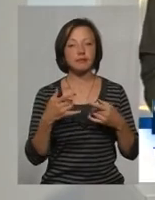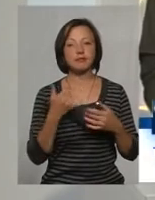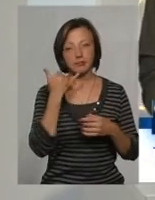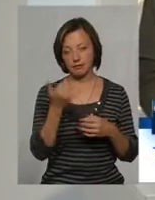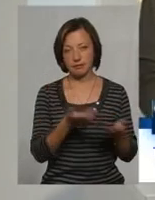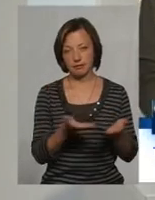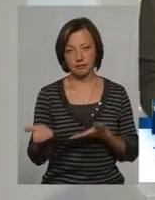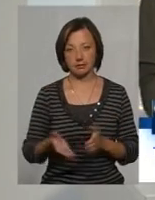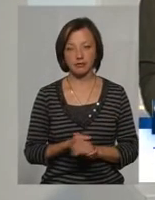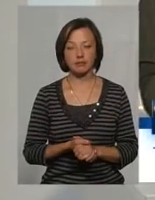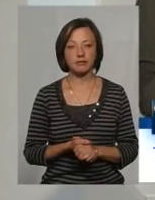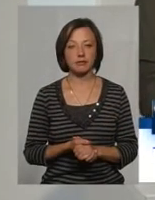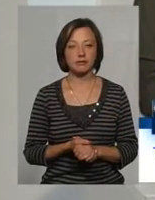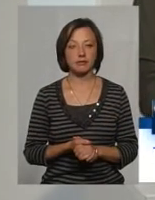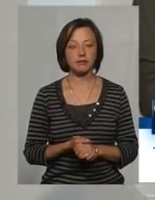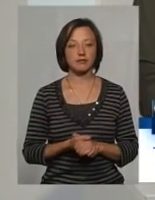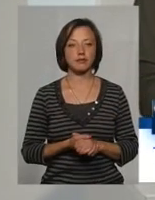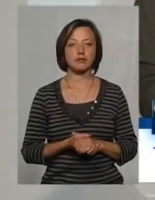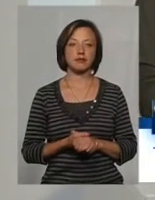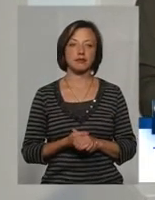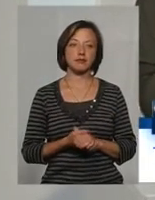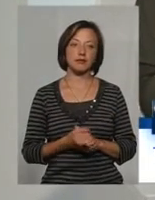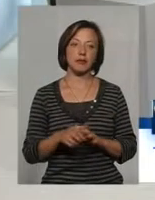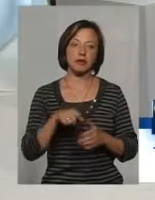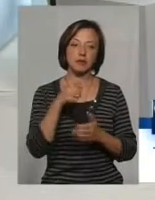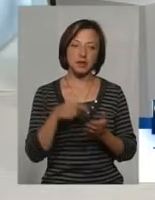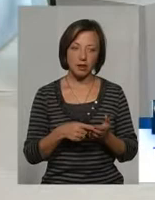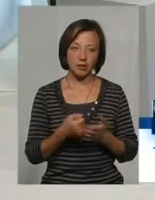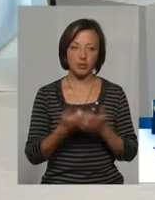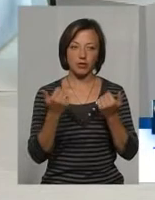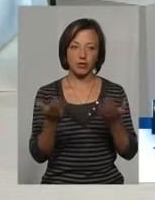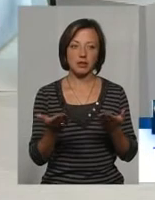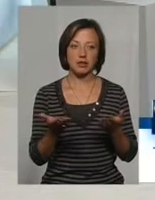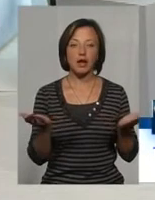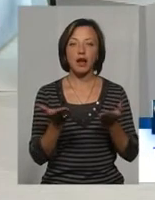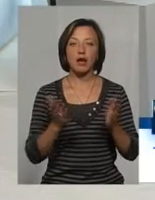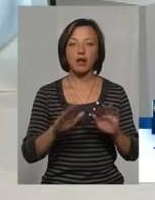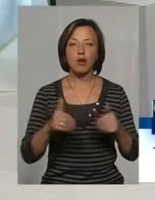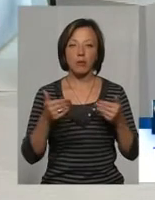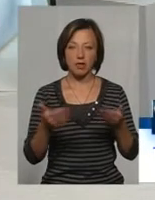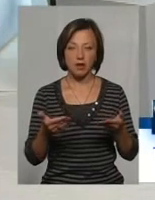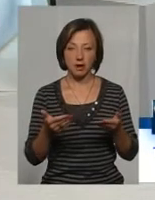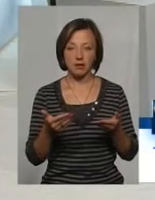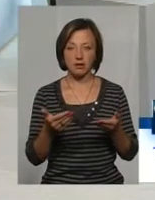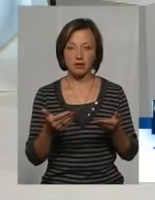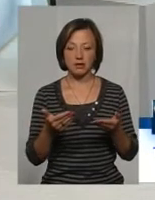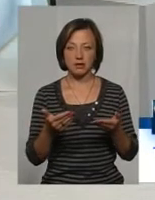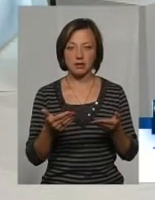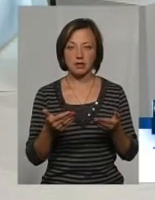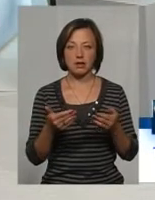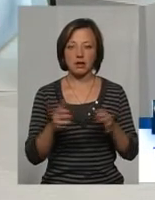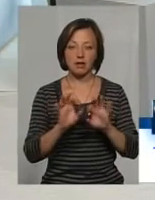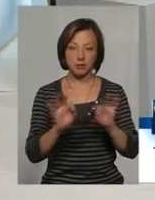дзвінків відкриті. І з питанням таким тоді до вас тепер звертаюся. Які рекомендації ви зараз дасте